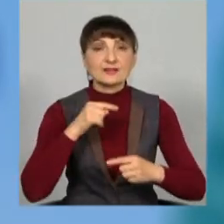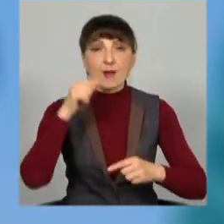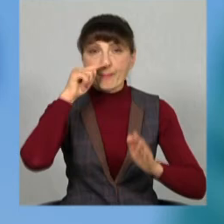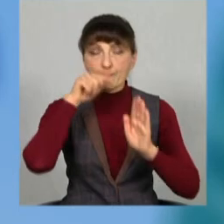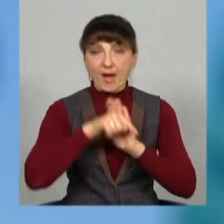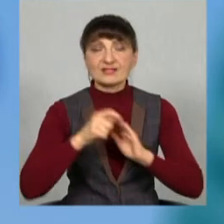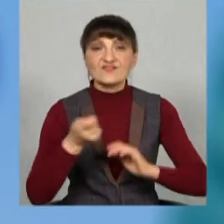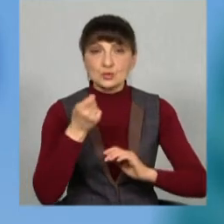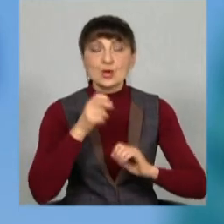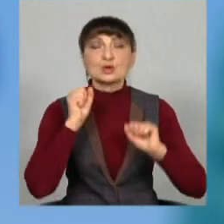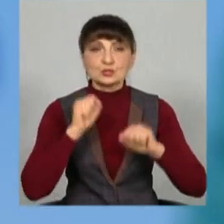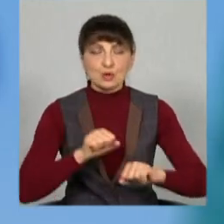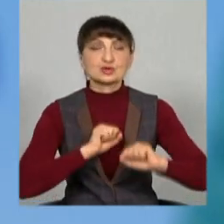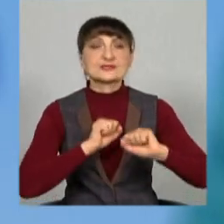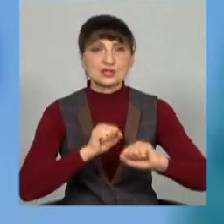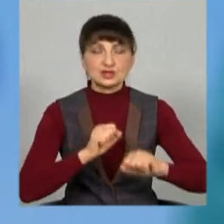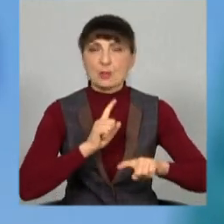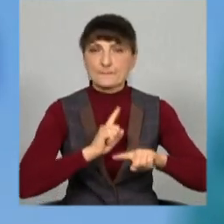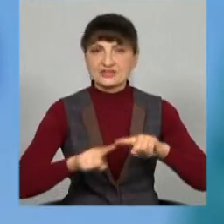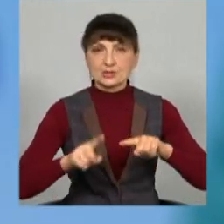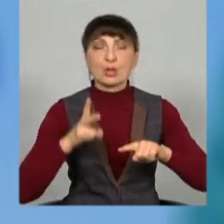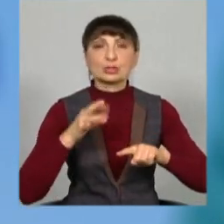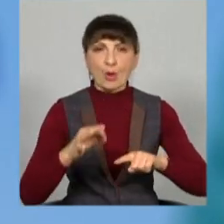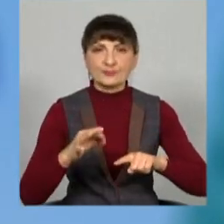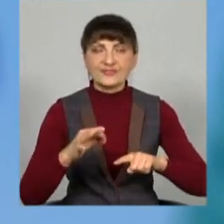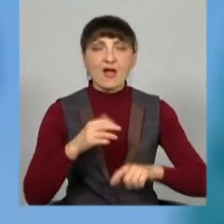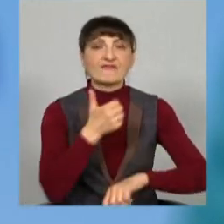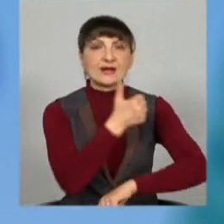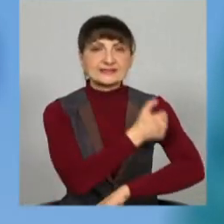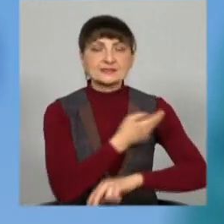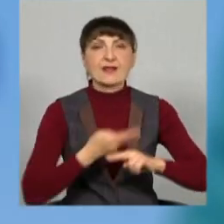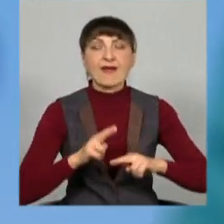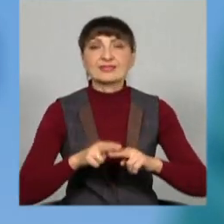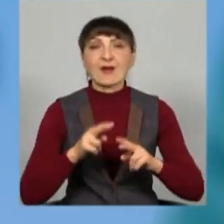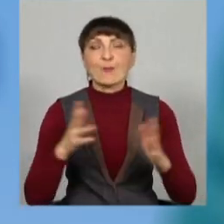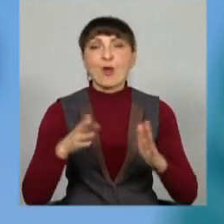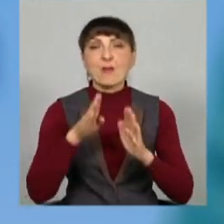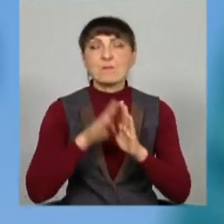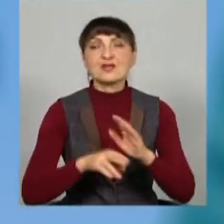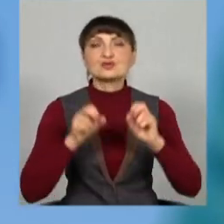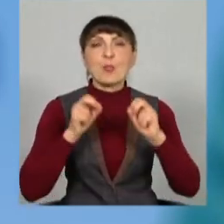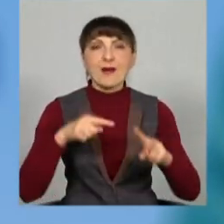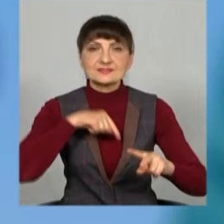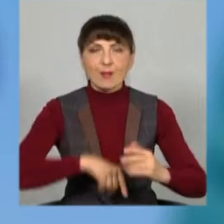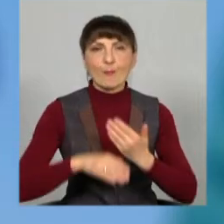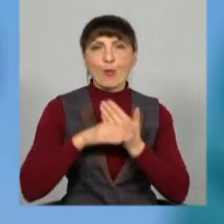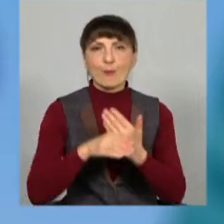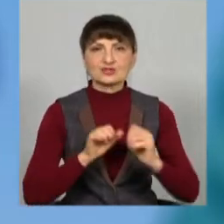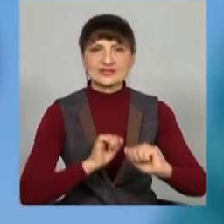же вирус, он сможет реагировать намного быстрее. Но стоит отметить, вакцина – это более безопасный путь стимулирования